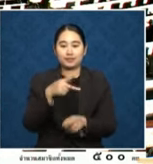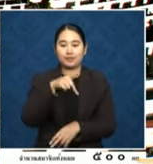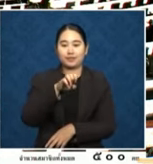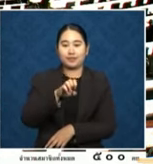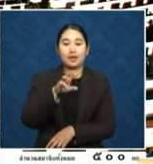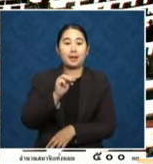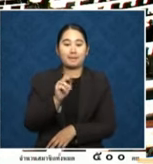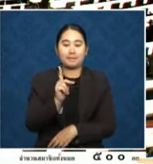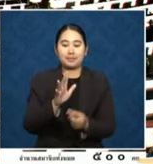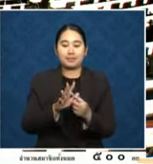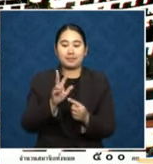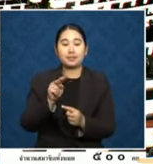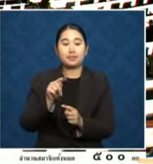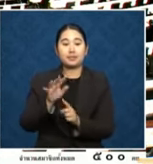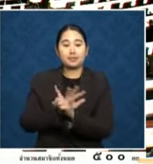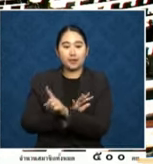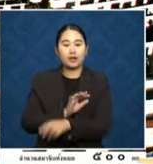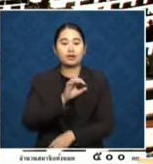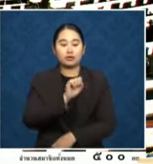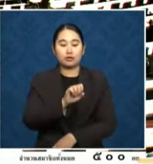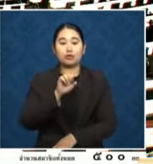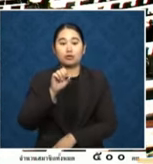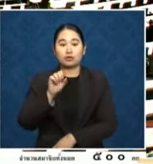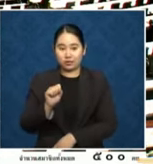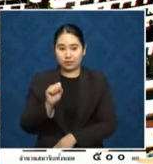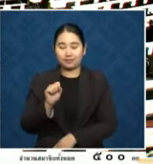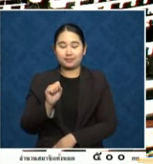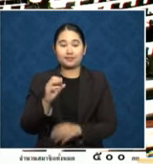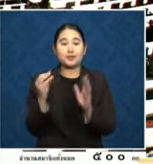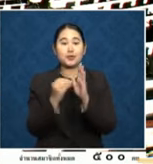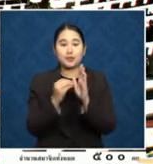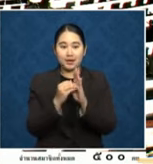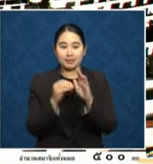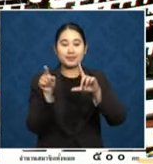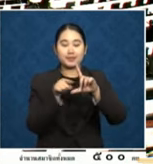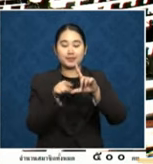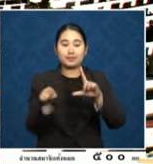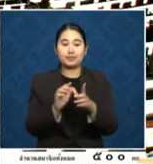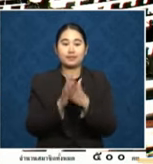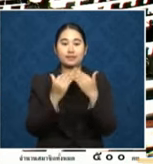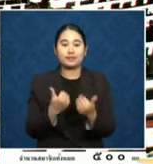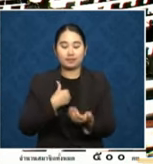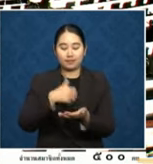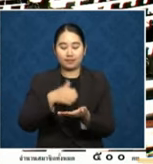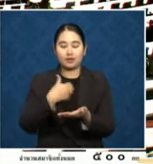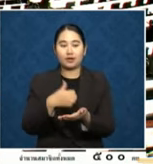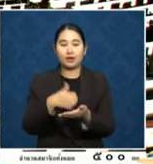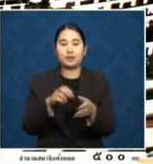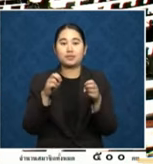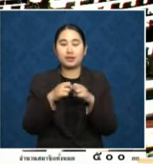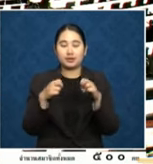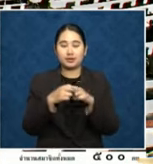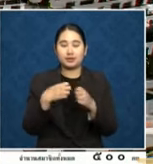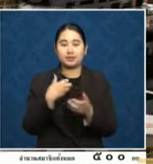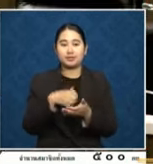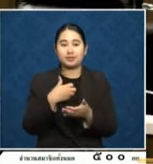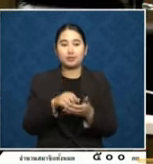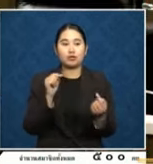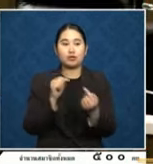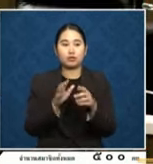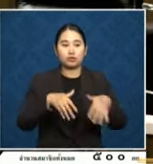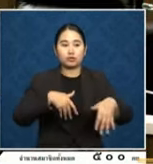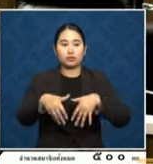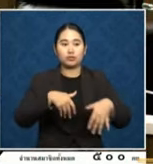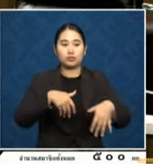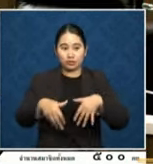กรณ์ค่ะสมาชิกสภาผู้แทนราษฎรจากเขตคลองสามวาพรรคก้าวไกลท่านประธานคะวันนี้ดิฉันขอนำเรียนปัญหาของคนคลองสามว